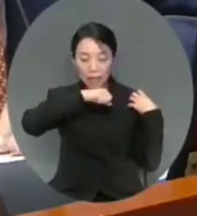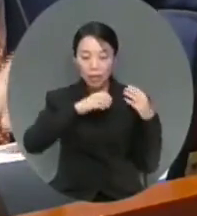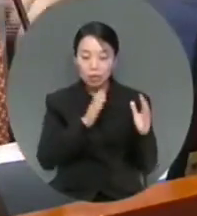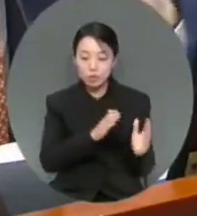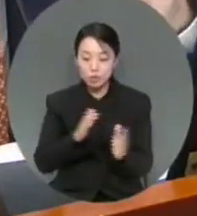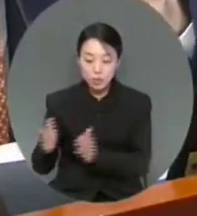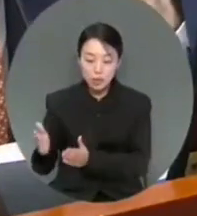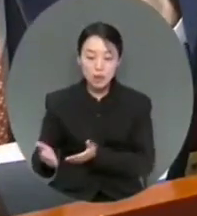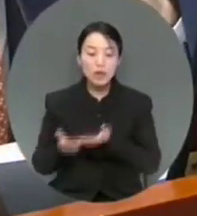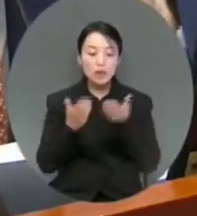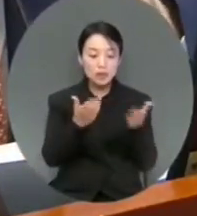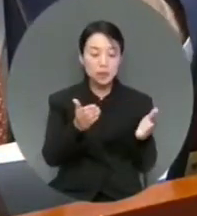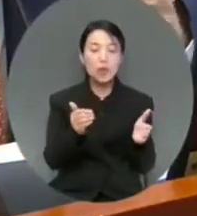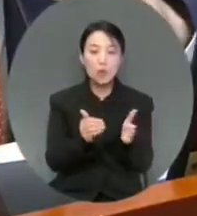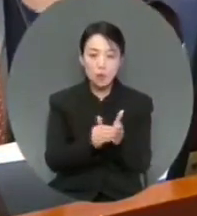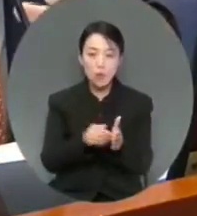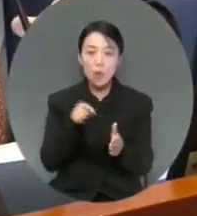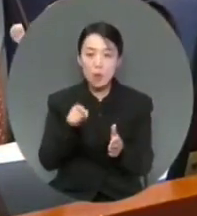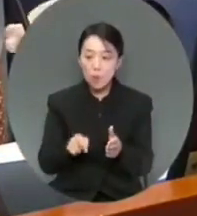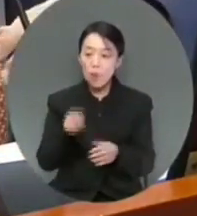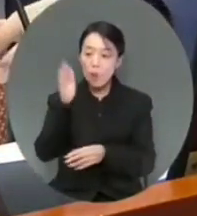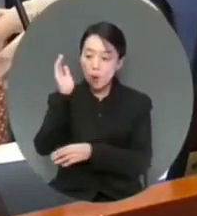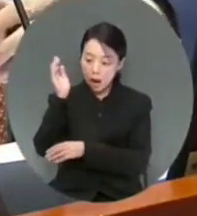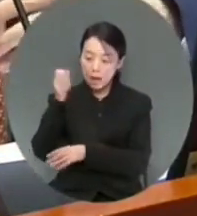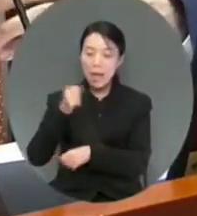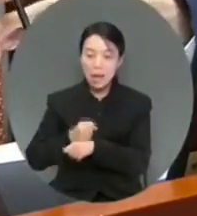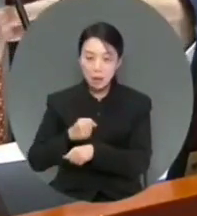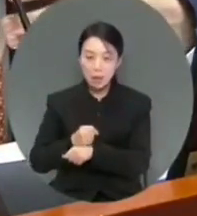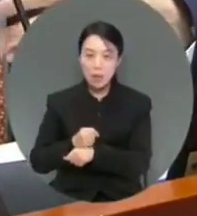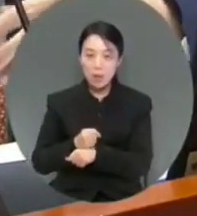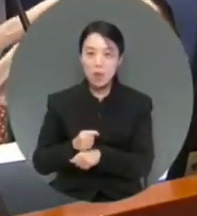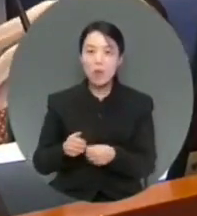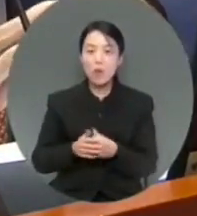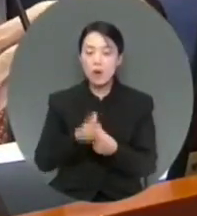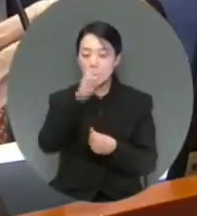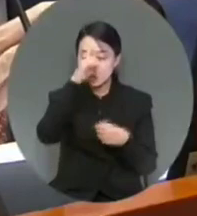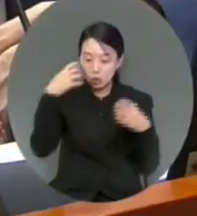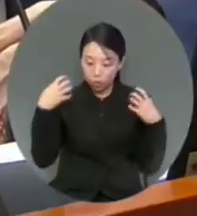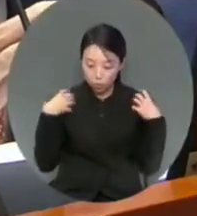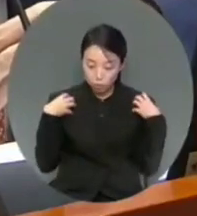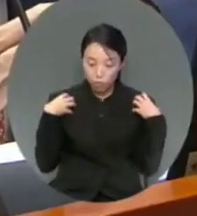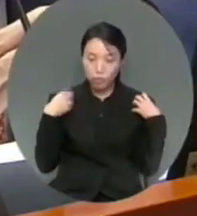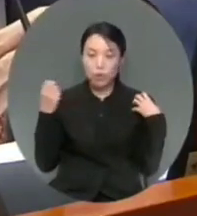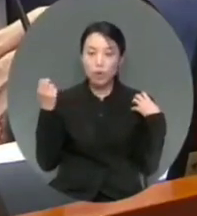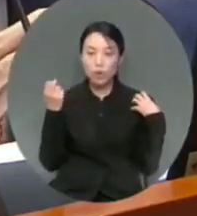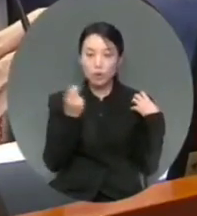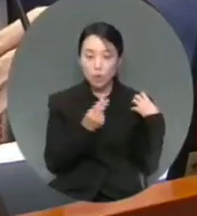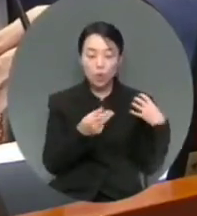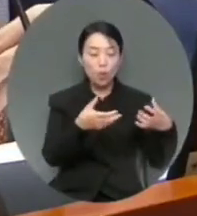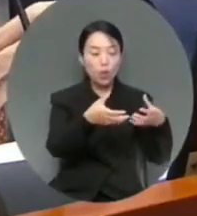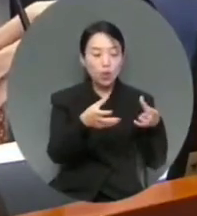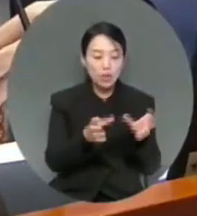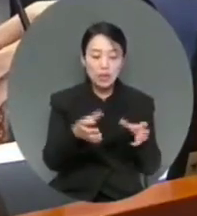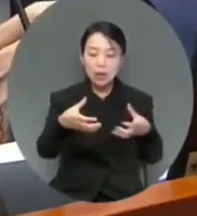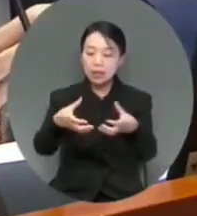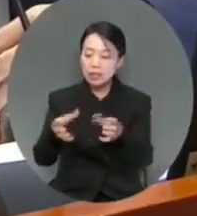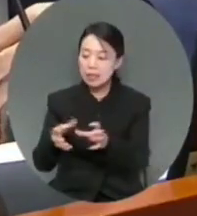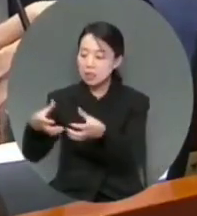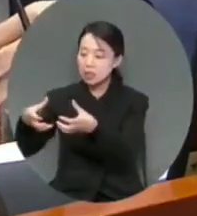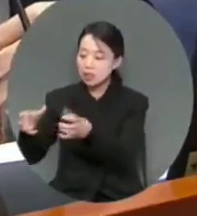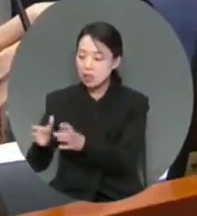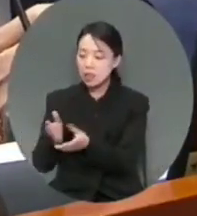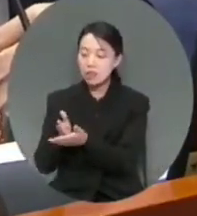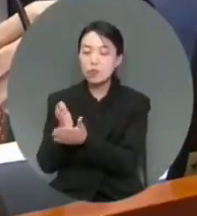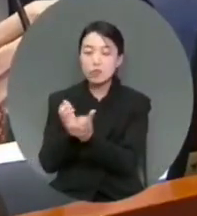취지를 말씀을 시정연설을 통해서 했고, 그 사이에 또 정부는 정부대로, 또각 기관에서, 또 전문가들은